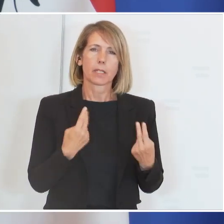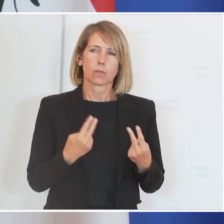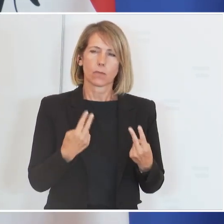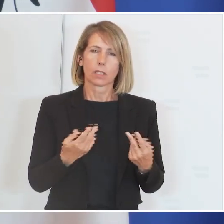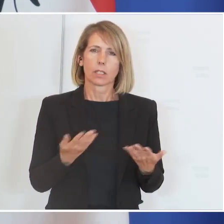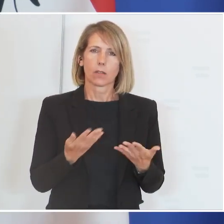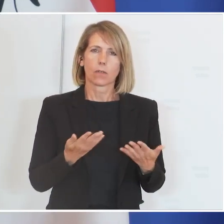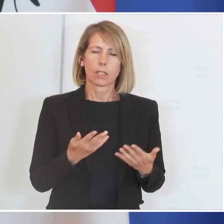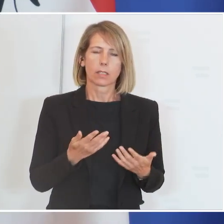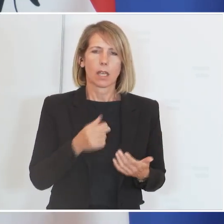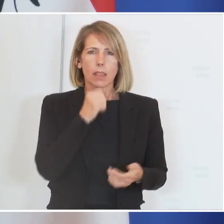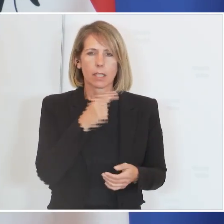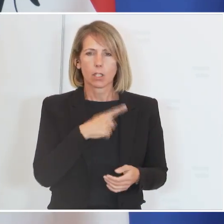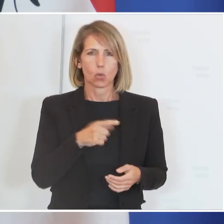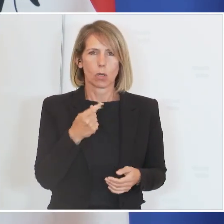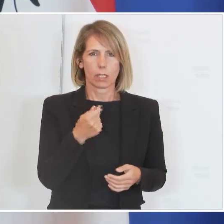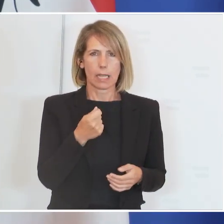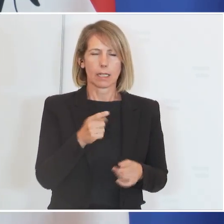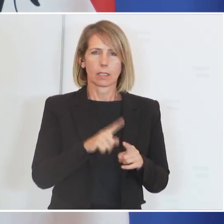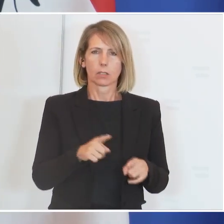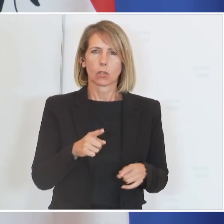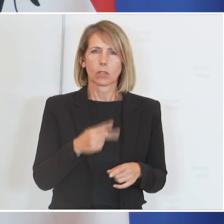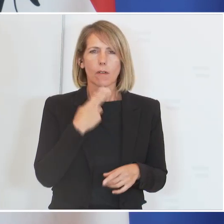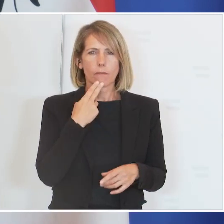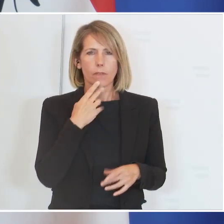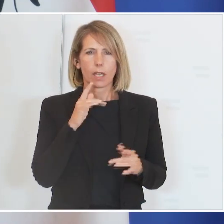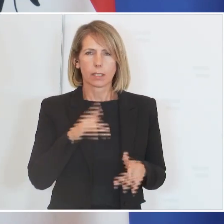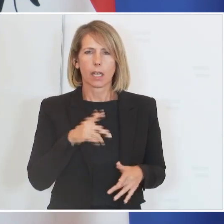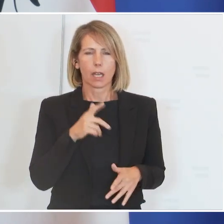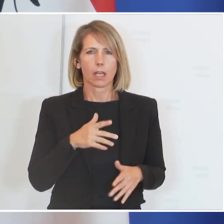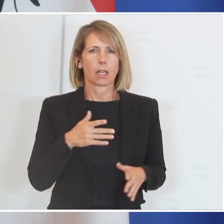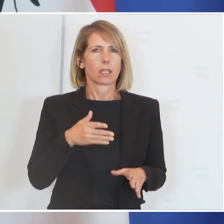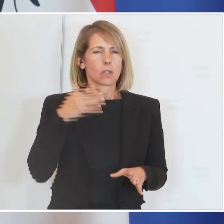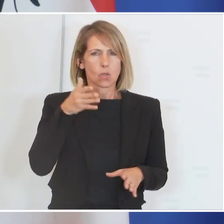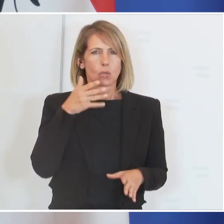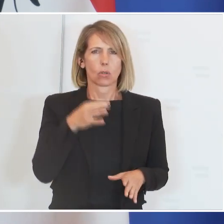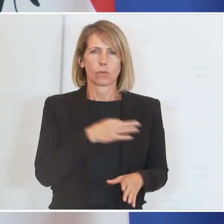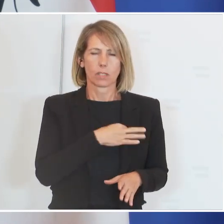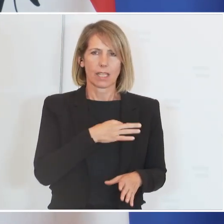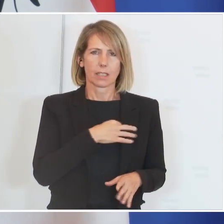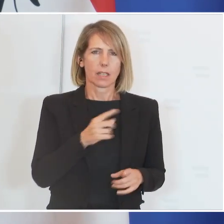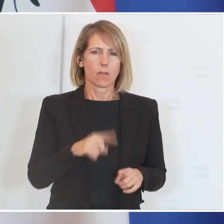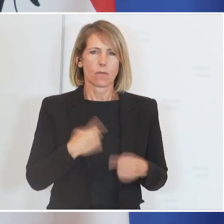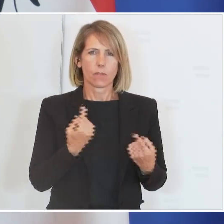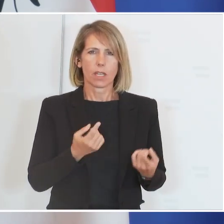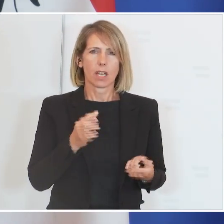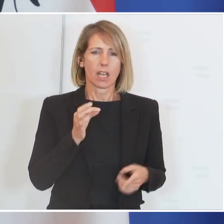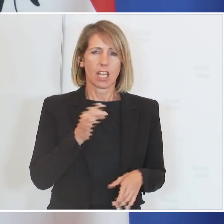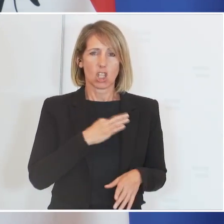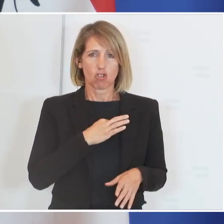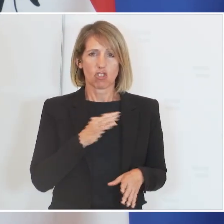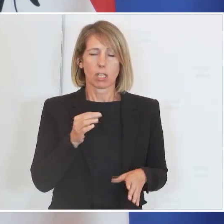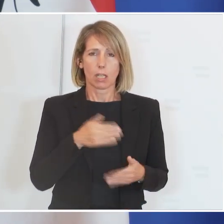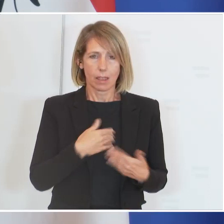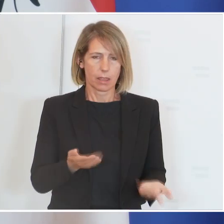auch jenen Menschen, die mit Zukunftsängsten konfrontiert sind, wir lassen niemanden im Stich. Welche Leistungen werden